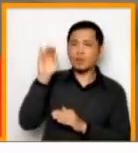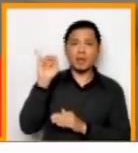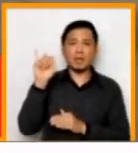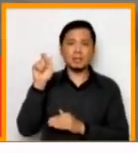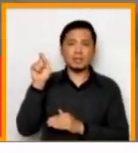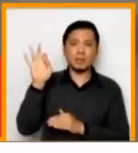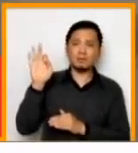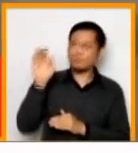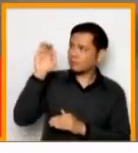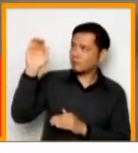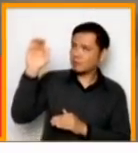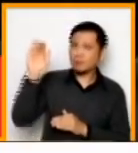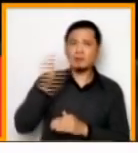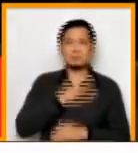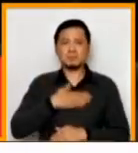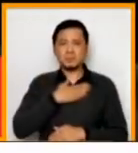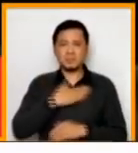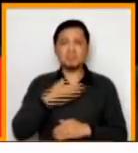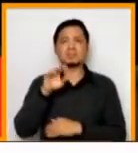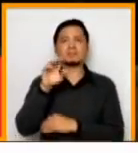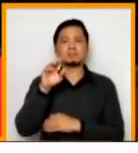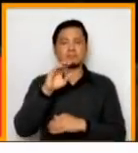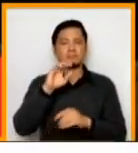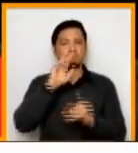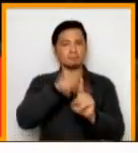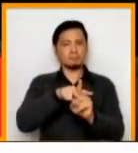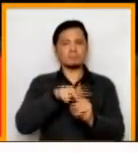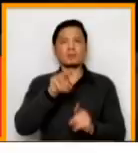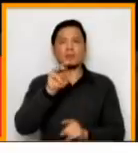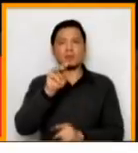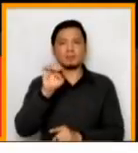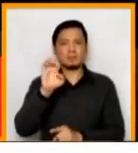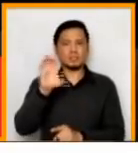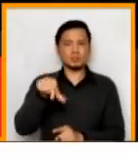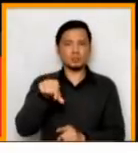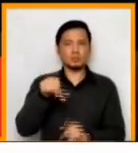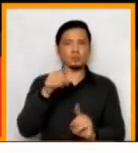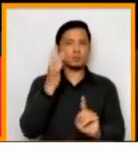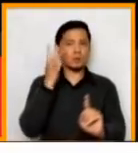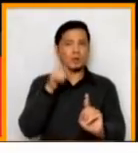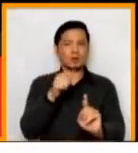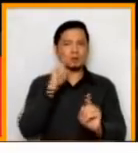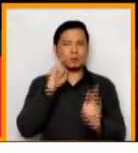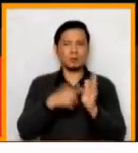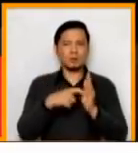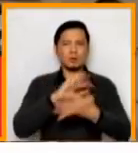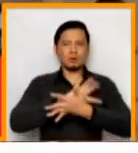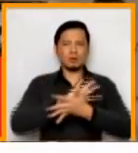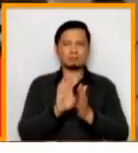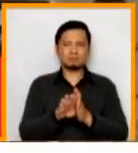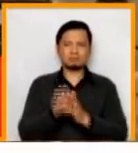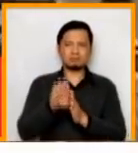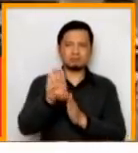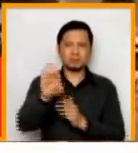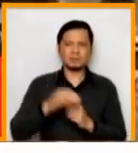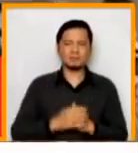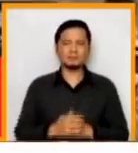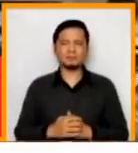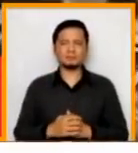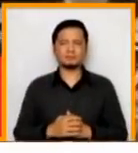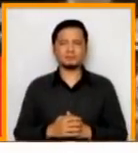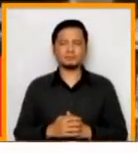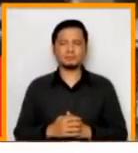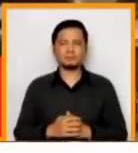lungsod sa modified enhanced community quarantine dahil sa pagtaas ng kaso ng COVID-19. Ayon sa City